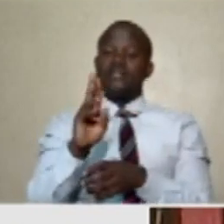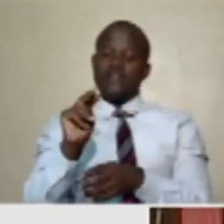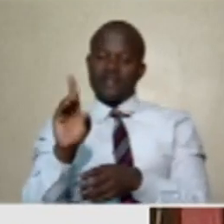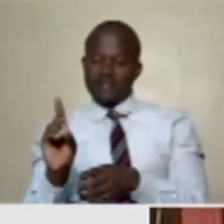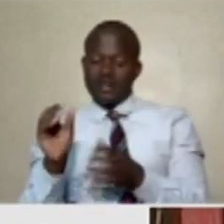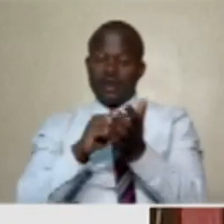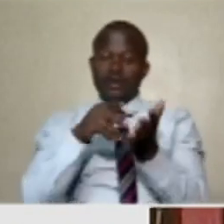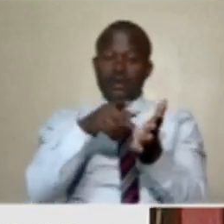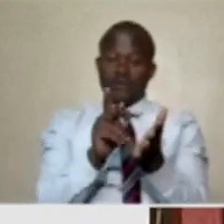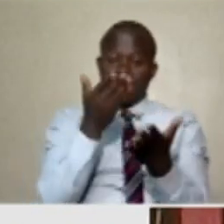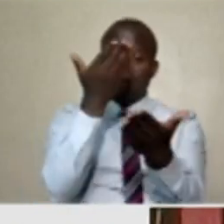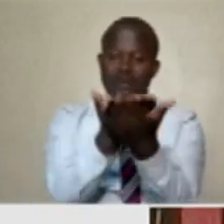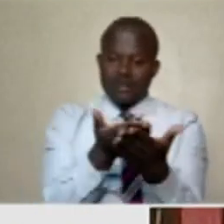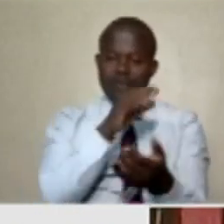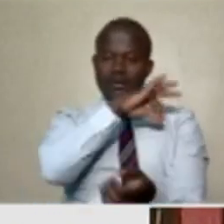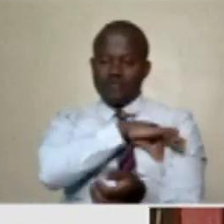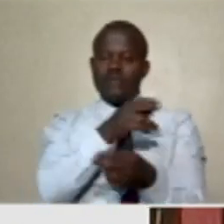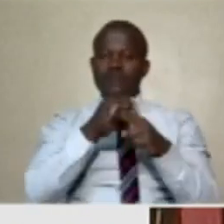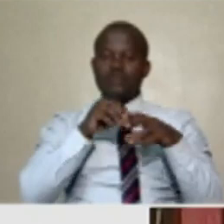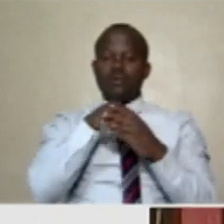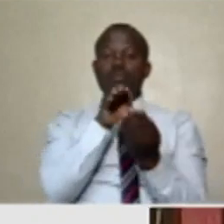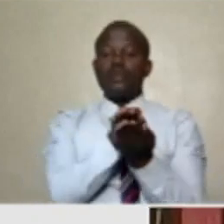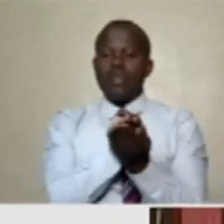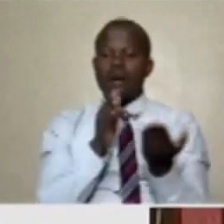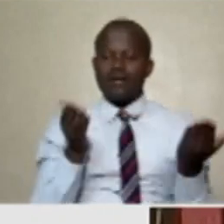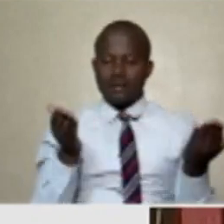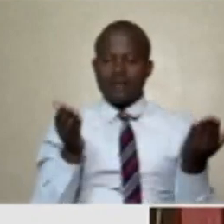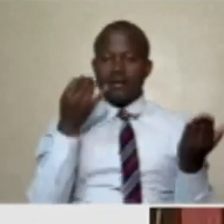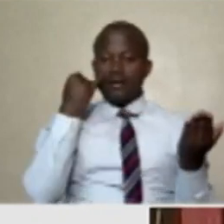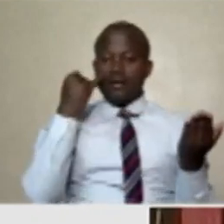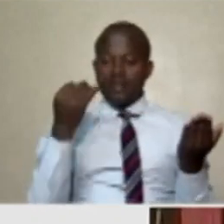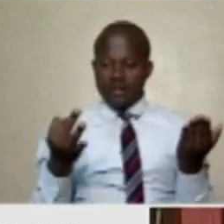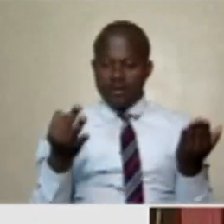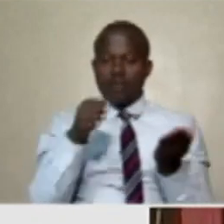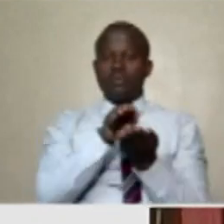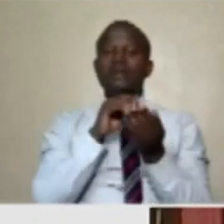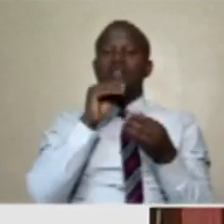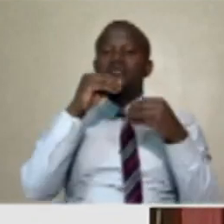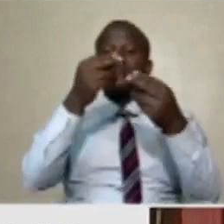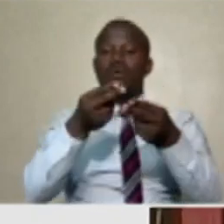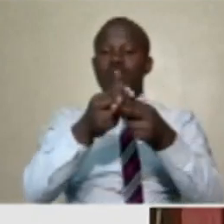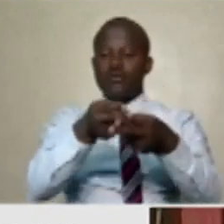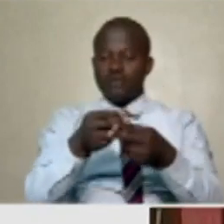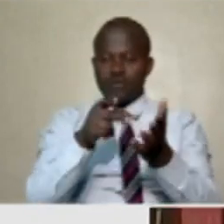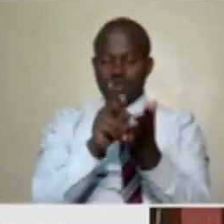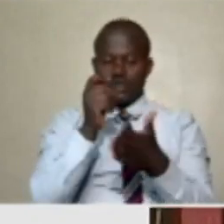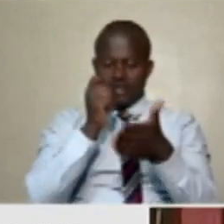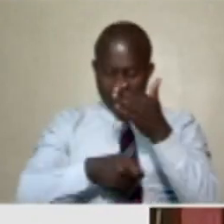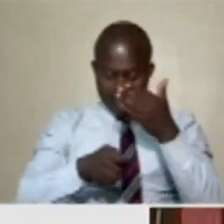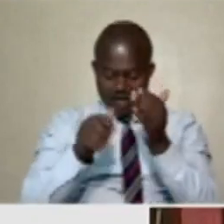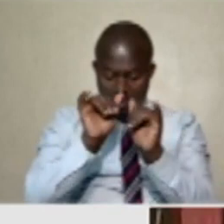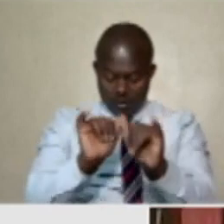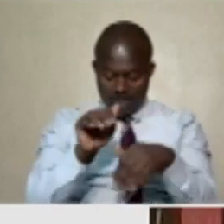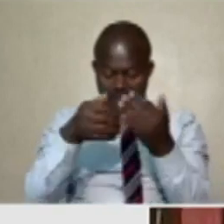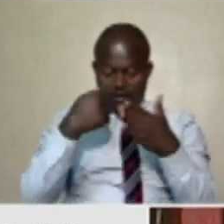no kuyatanga ukajya gusaba inguzanyo muri banki iyo banki idaguhaye inguzanyo ngo yishyure umusoro usigarana mu